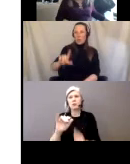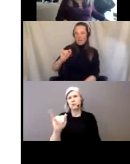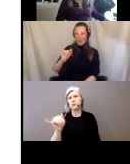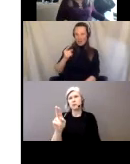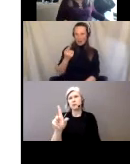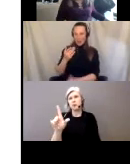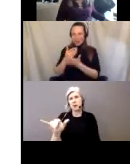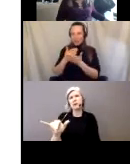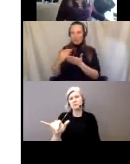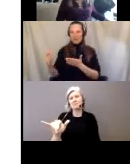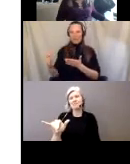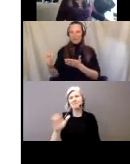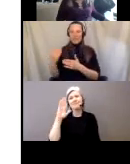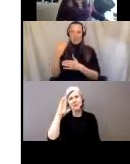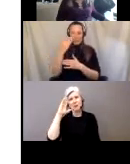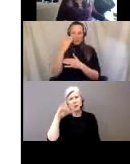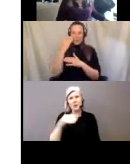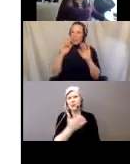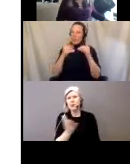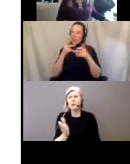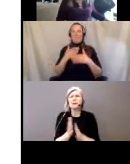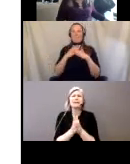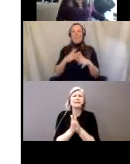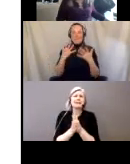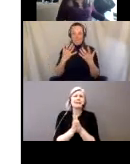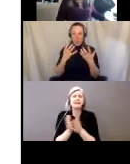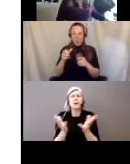2021. Nous savons que tout le monde veut être vacciné.